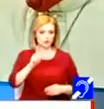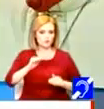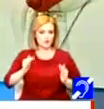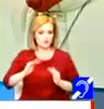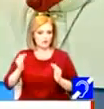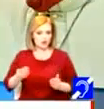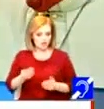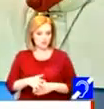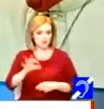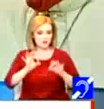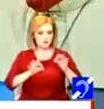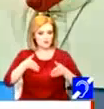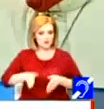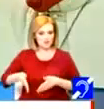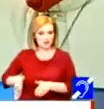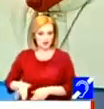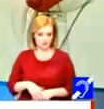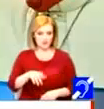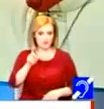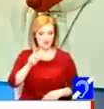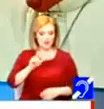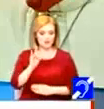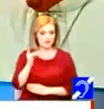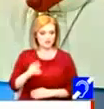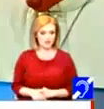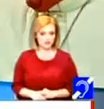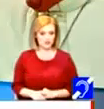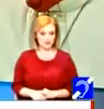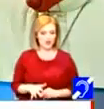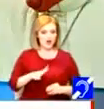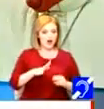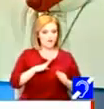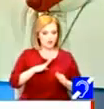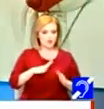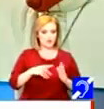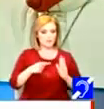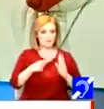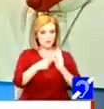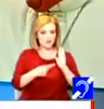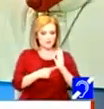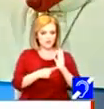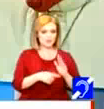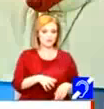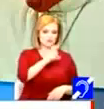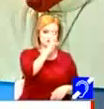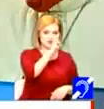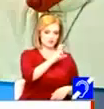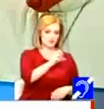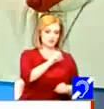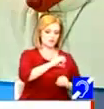natalității. Suveranul pontif consideră că acestea au creat o cortină de gheață între statele bogate și cele sărace din Europa și au alimentat